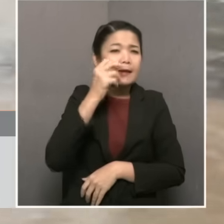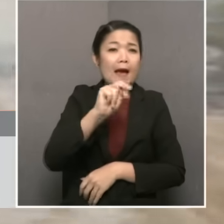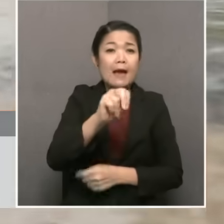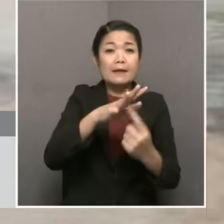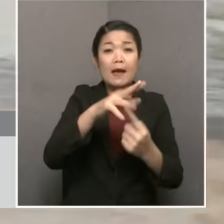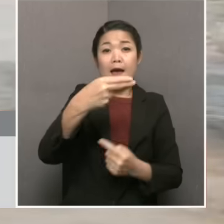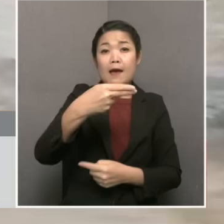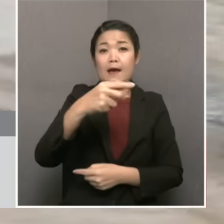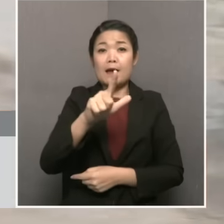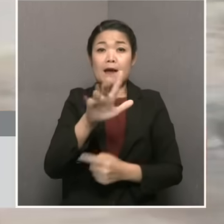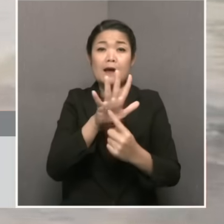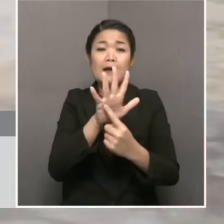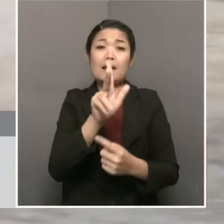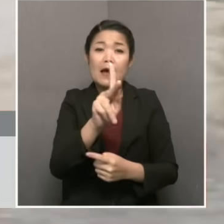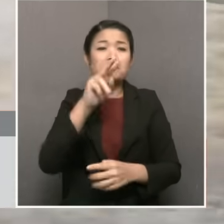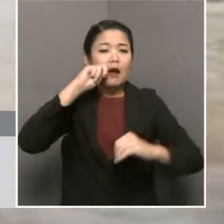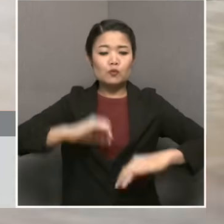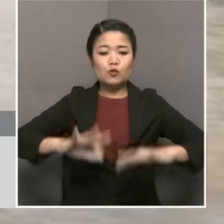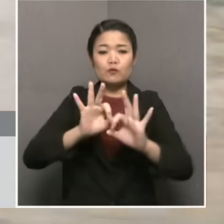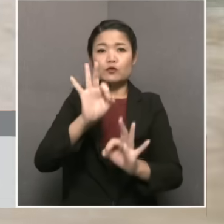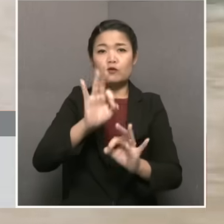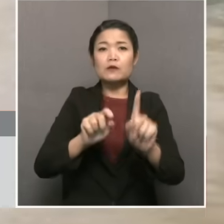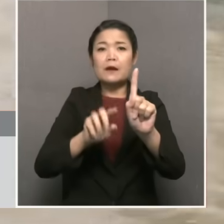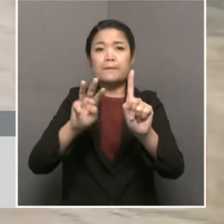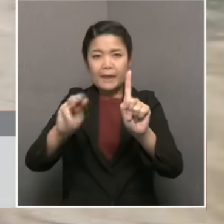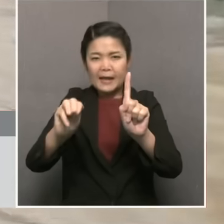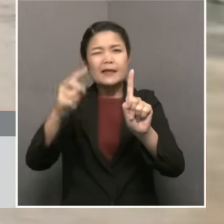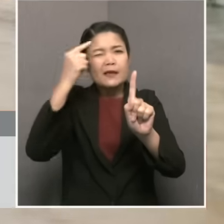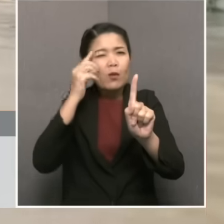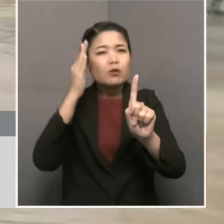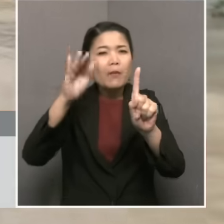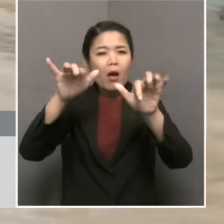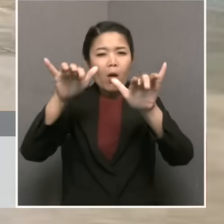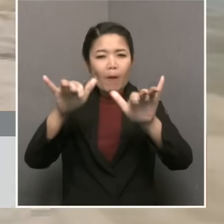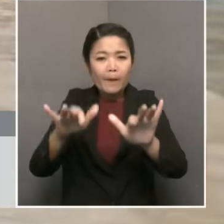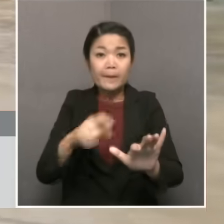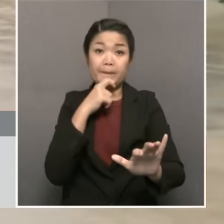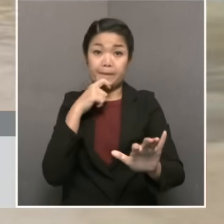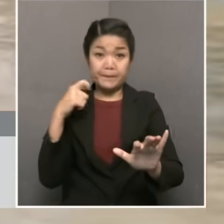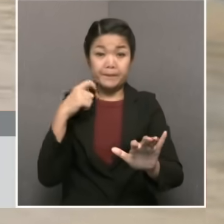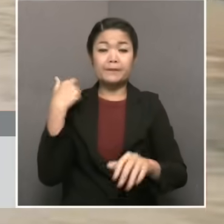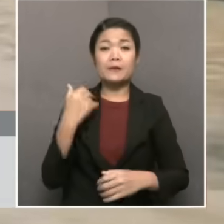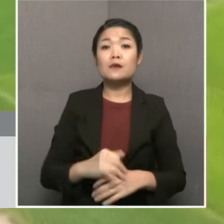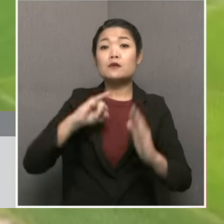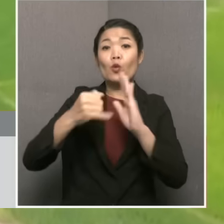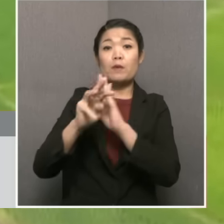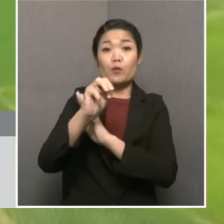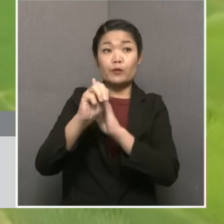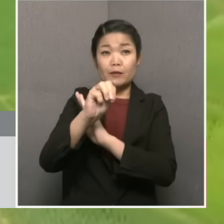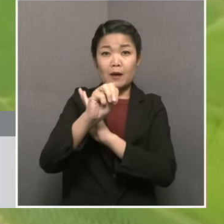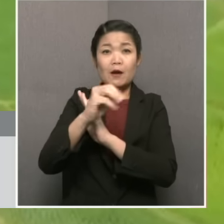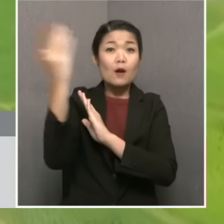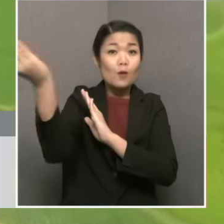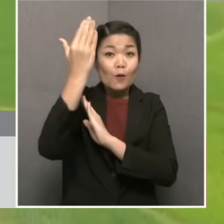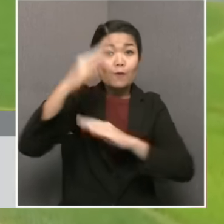สูงมากกว่า 1เมตคาดว่าระดับน้ำจะค่อยๆลดลงตามลำดับโดยภาพรวมแล้วเนี่ยจังหวัดปุกดาหารได้รับอิทธิพล